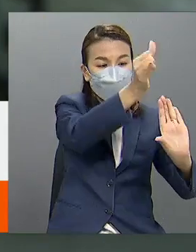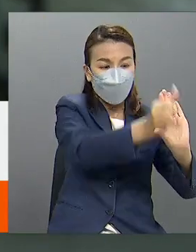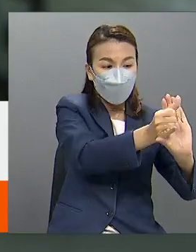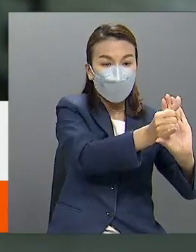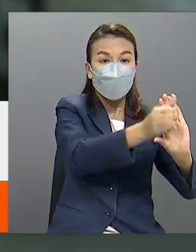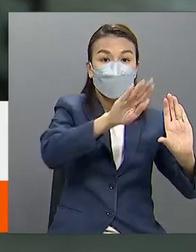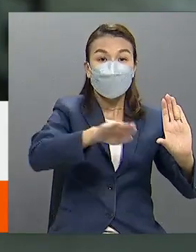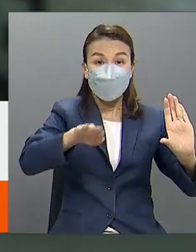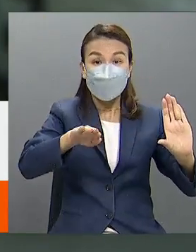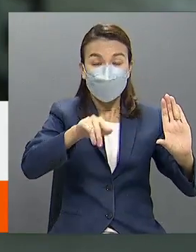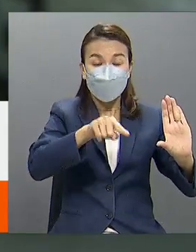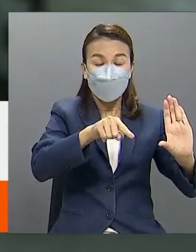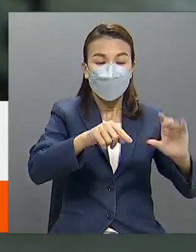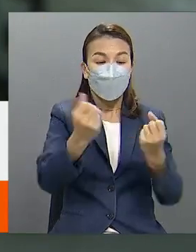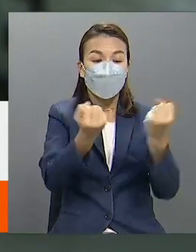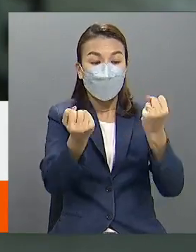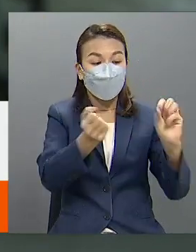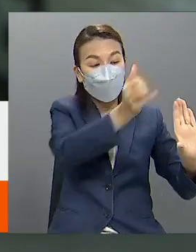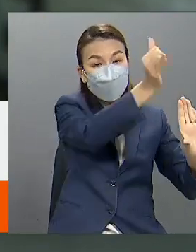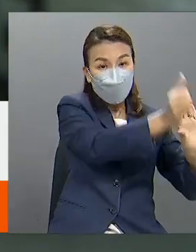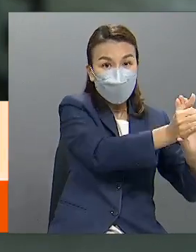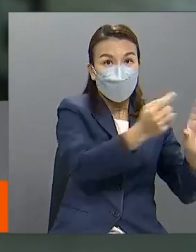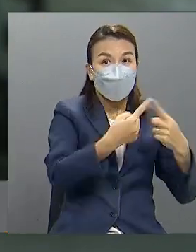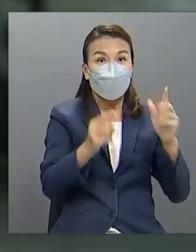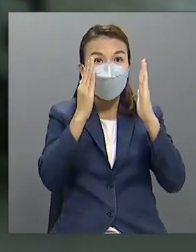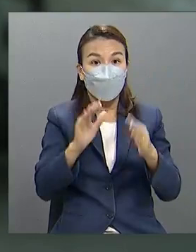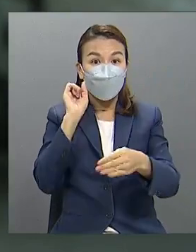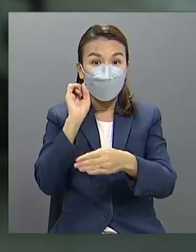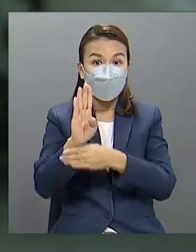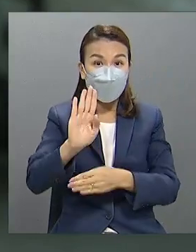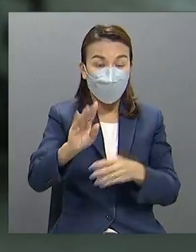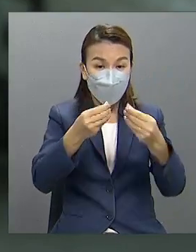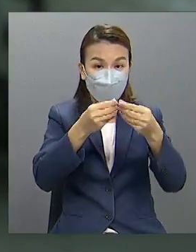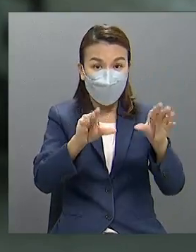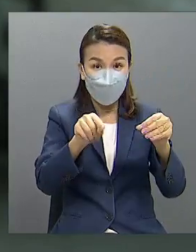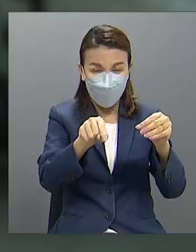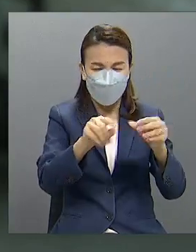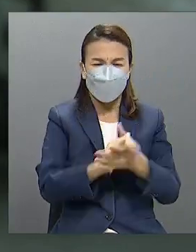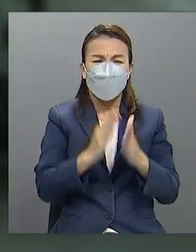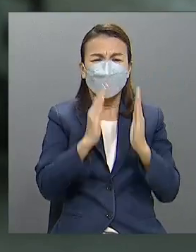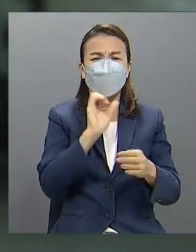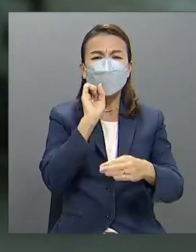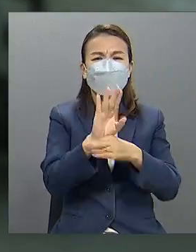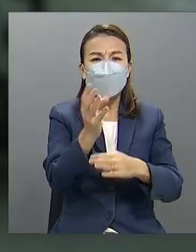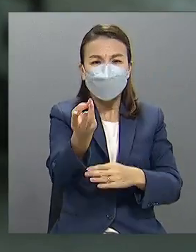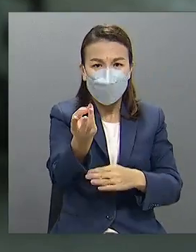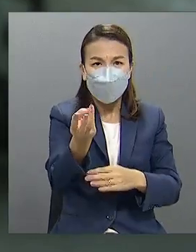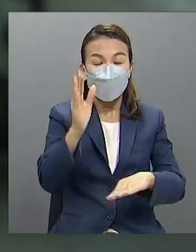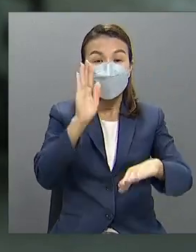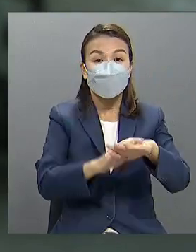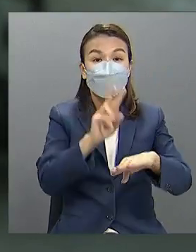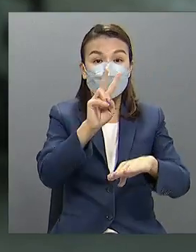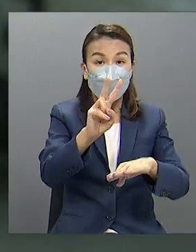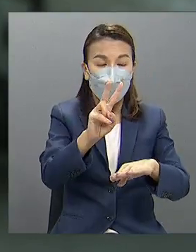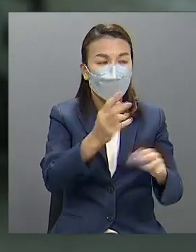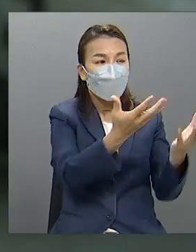นของคนบริจาคที่มูลนิธิกระจกเงาก็มีเข้ามาไม่มากเลยนะคะจึงทำให้จำนวนคาซีมือ2ที่ได้รับบริจาคมายัง